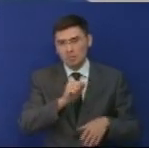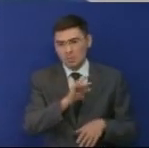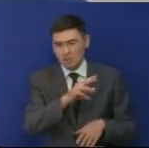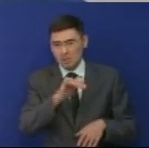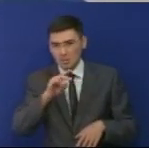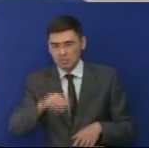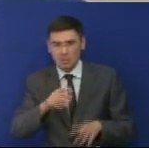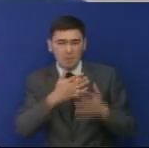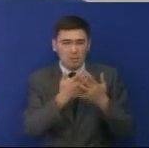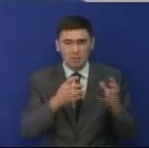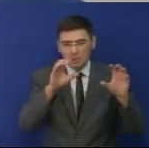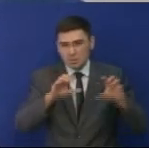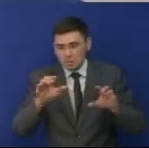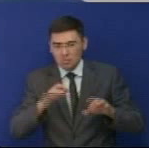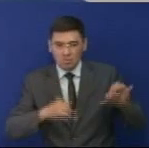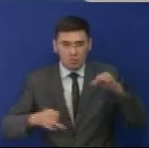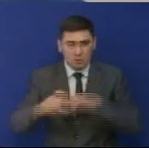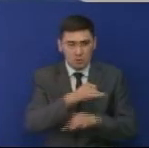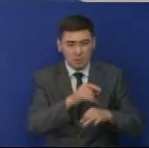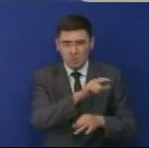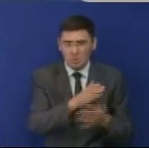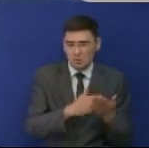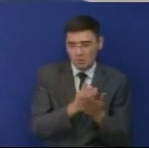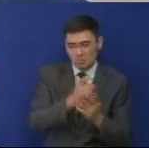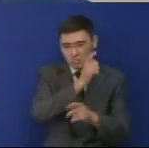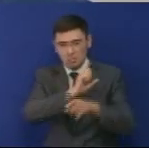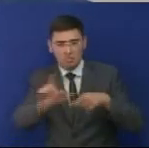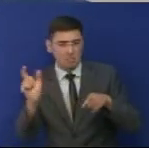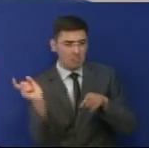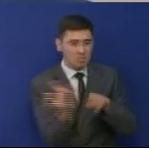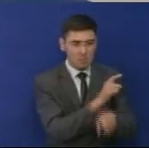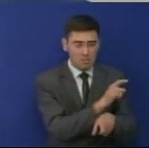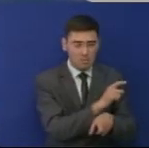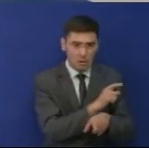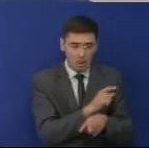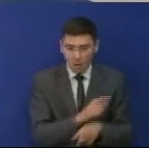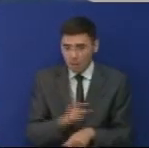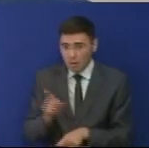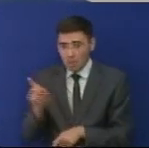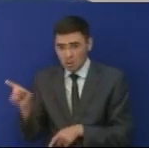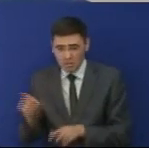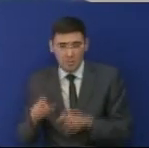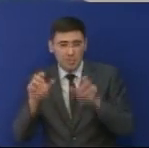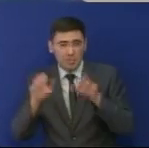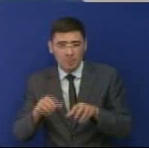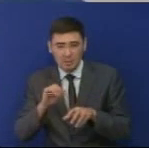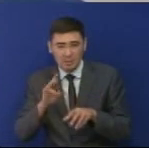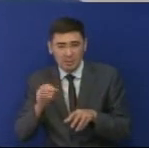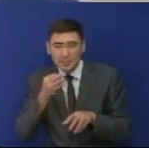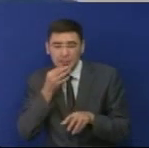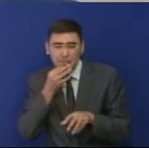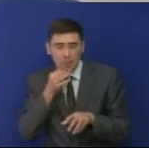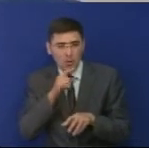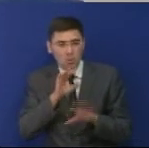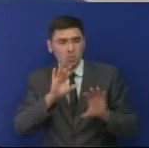время обсуждений разных законопроектов, когда депутаты высказывали самые разные мнения, не будучи председателем Сената, не могу припомнить случая,